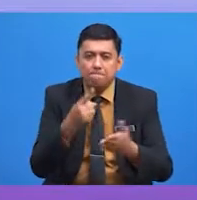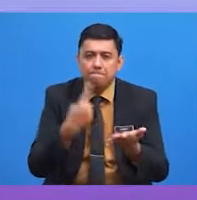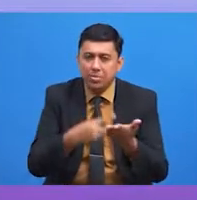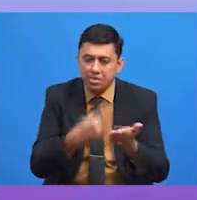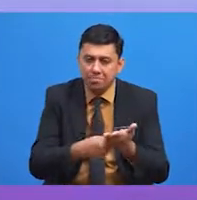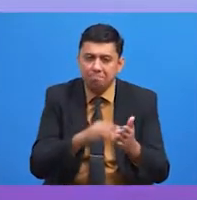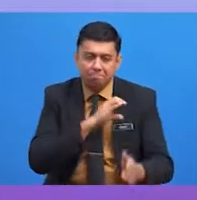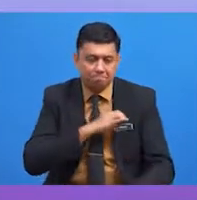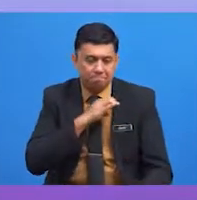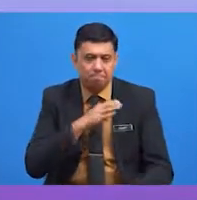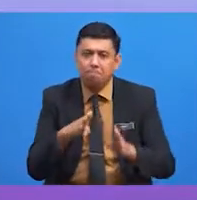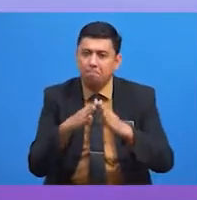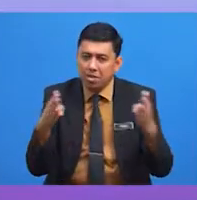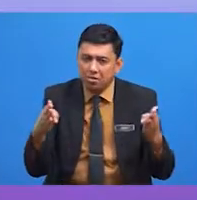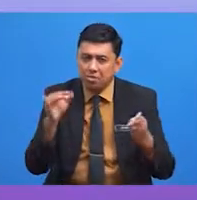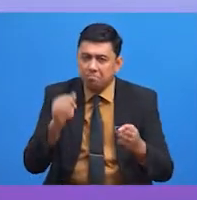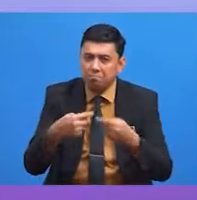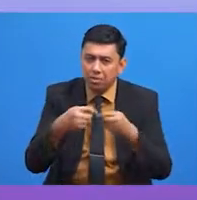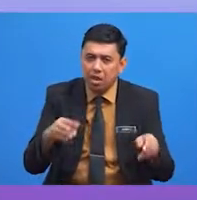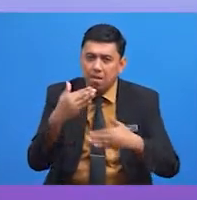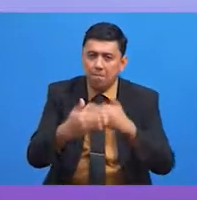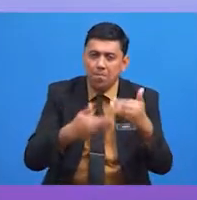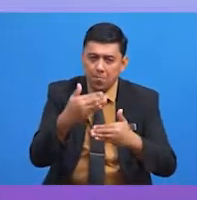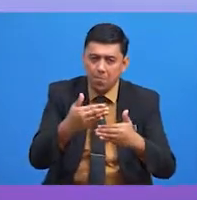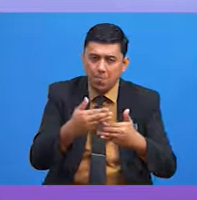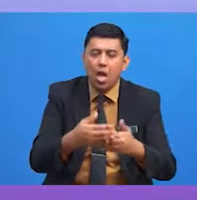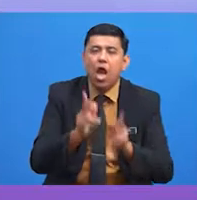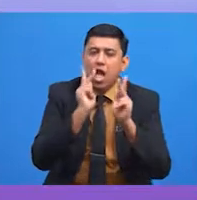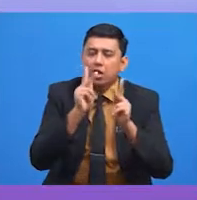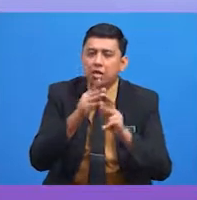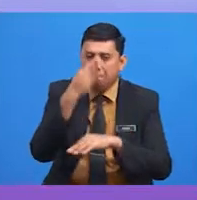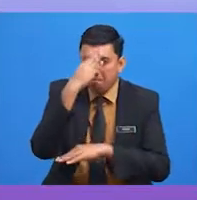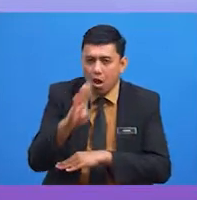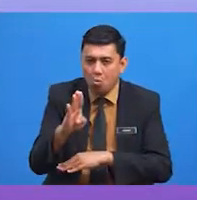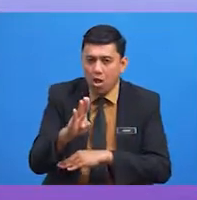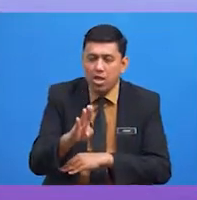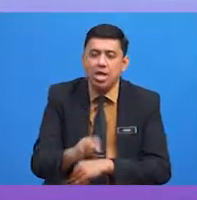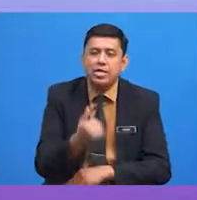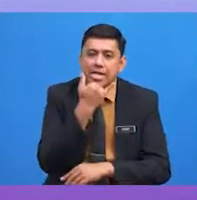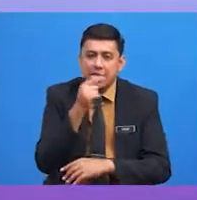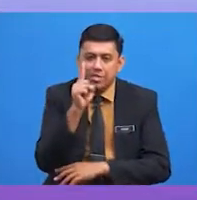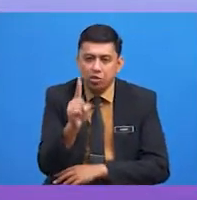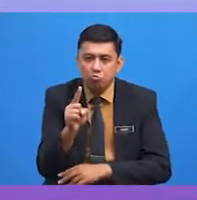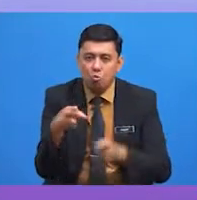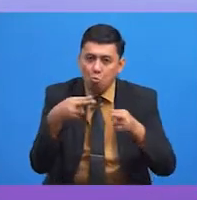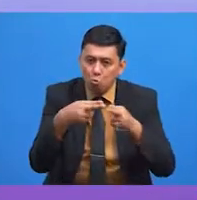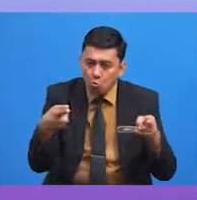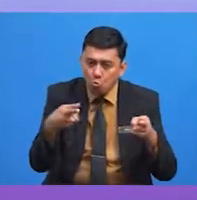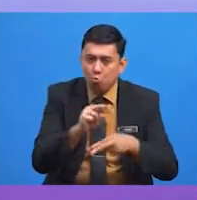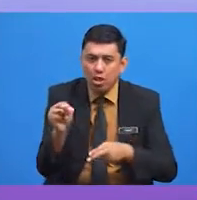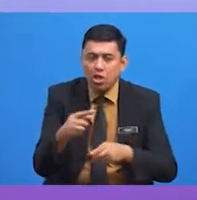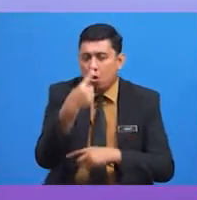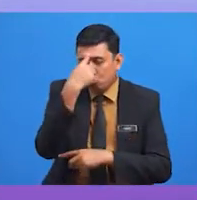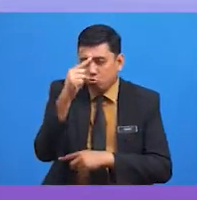yang telah maju, mengatakan bahawa salah satu ukuran untuk